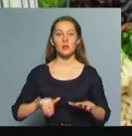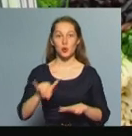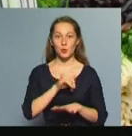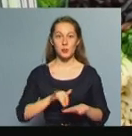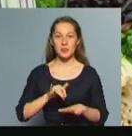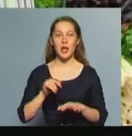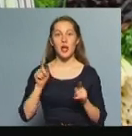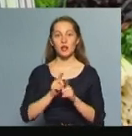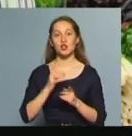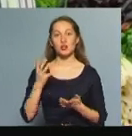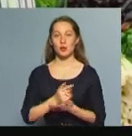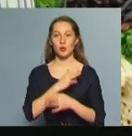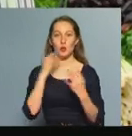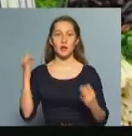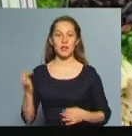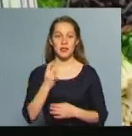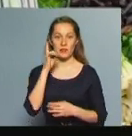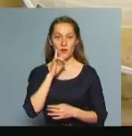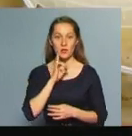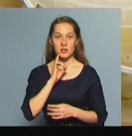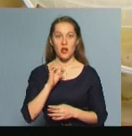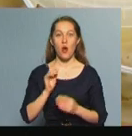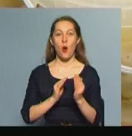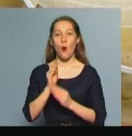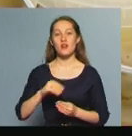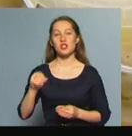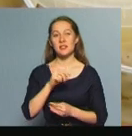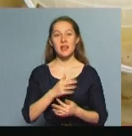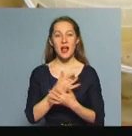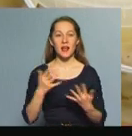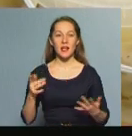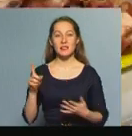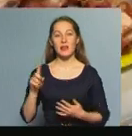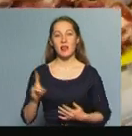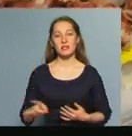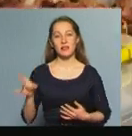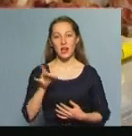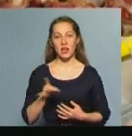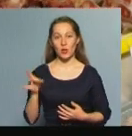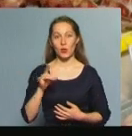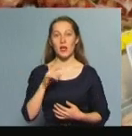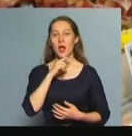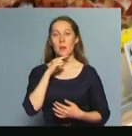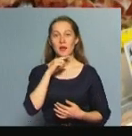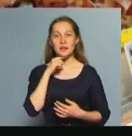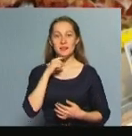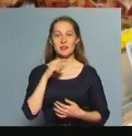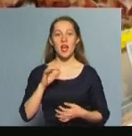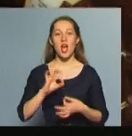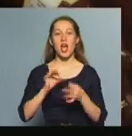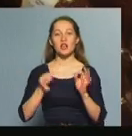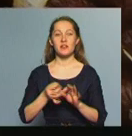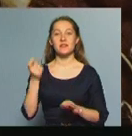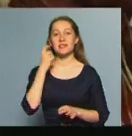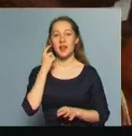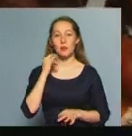тоже найдут много интересного и вкусного. Овощи и соленья от фермеров из Завьяловского района, мясные полуфабрикаты ижевского,